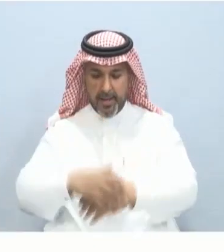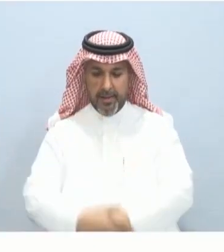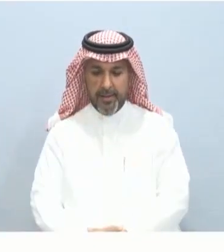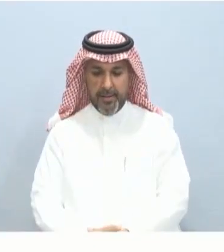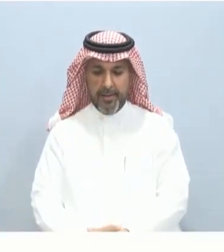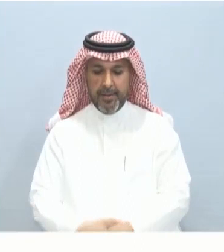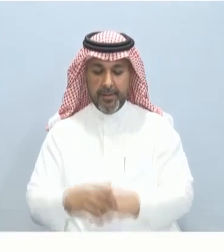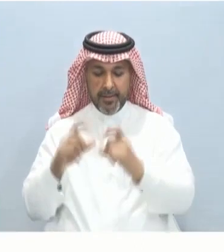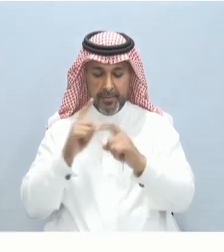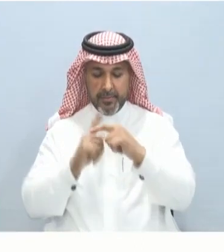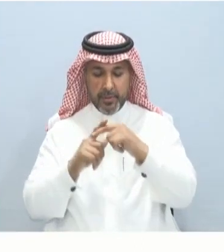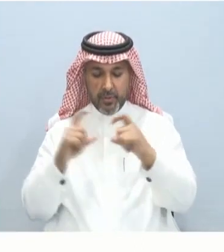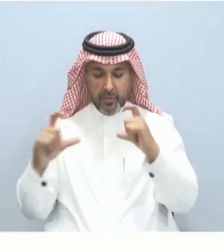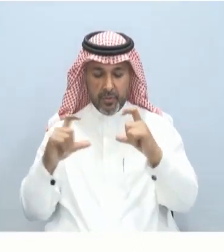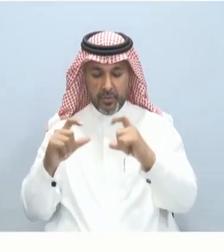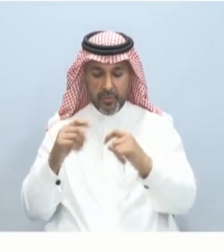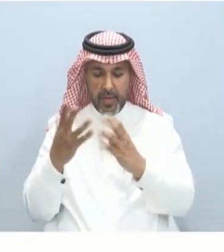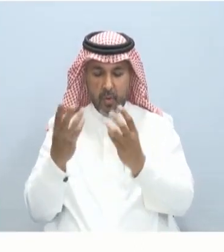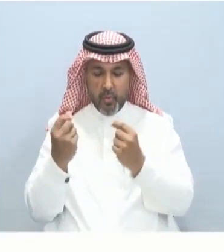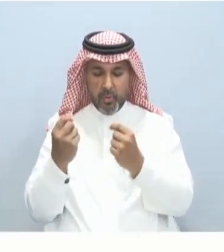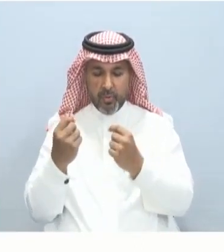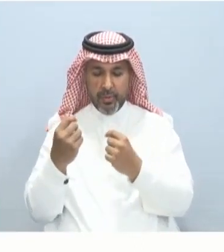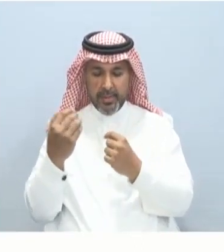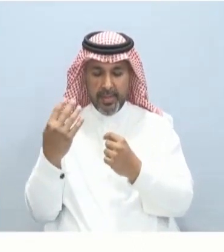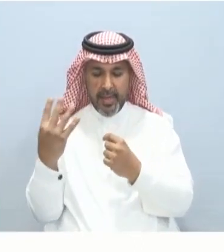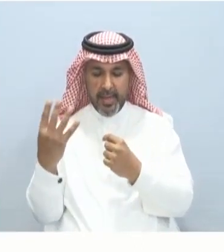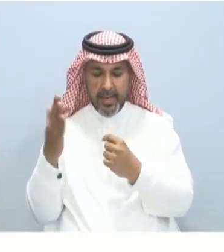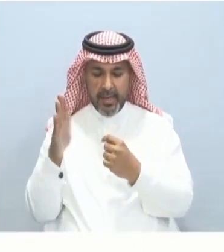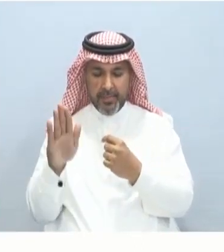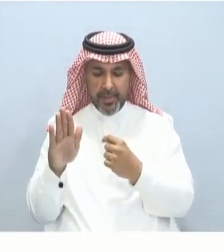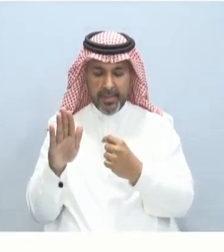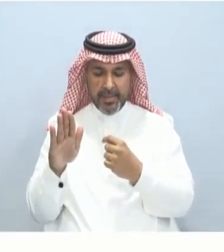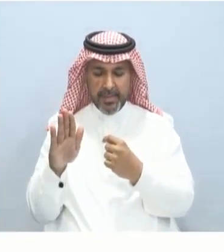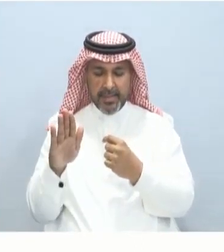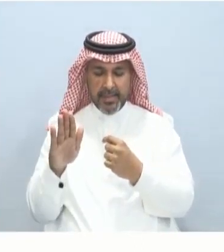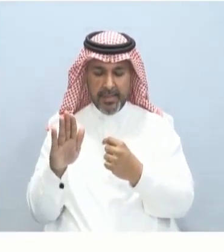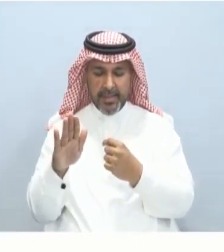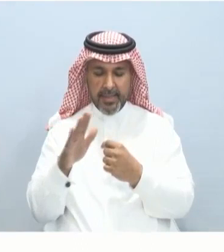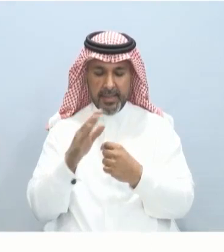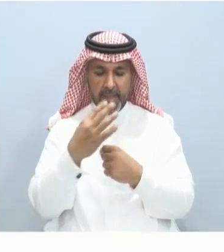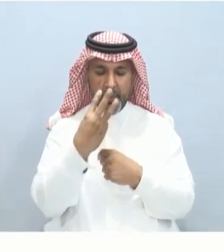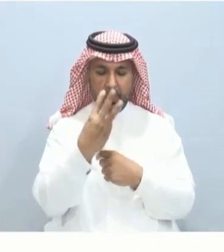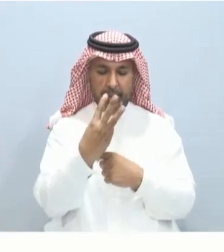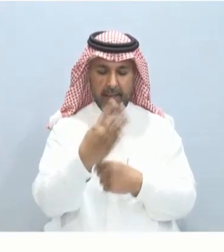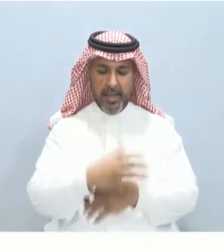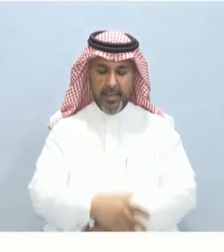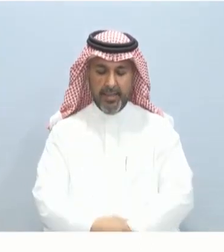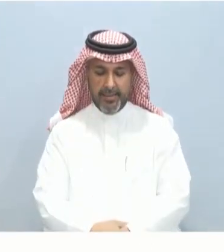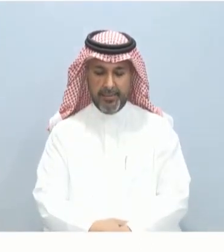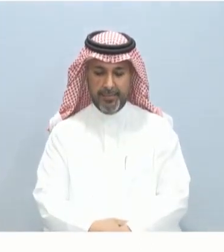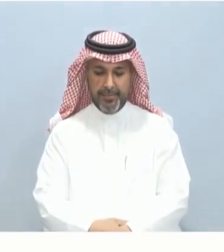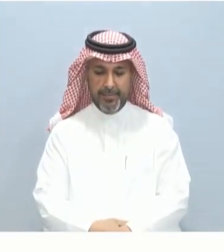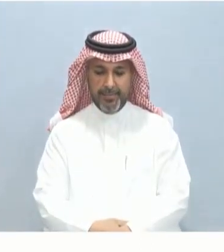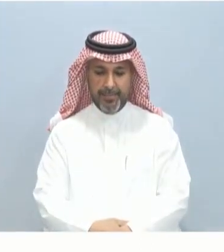مجموع حدين ما هي الحدود التي نتحدث عليها جذر الحد الاول اربعه سين